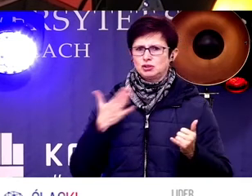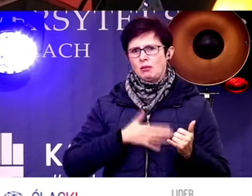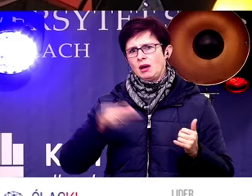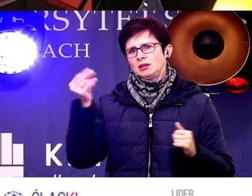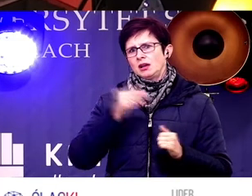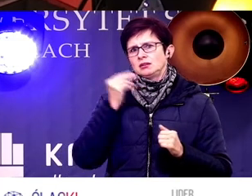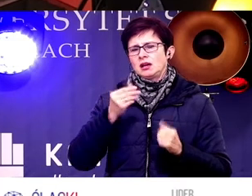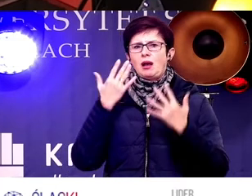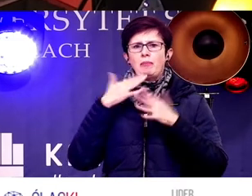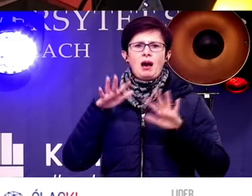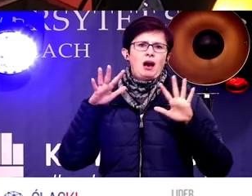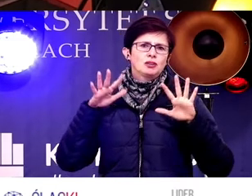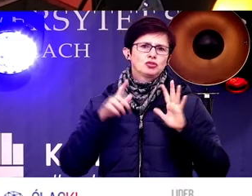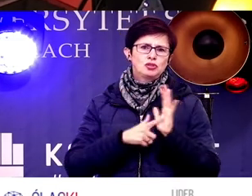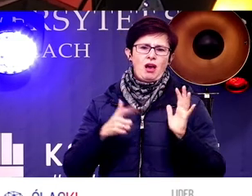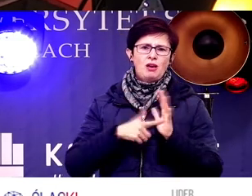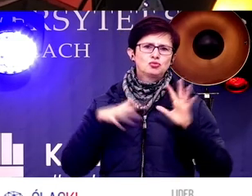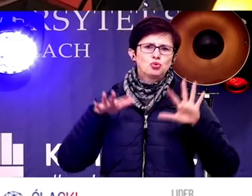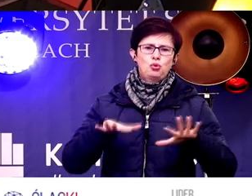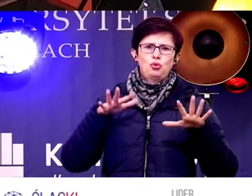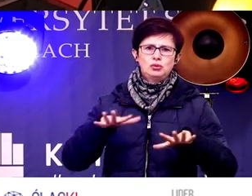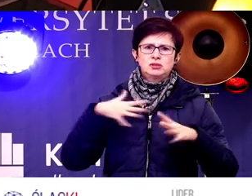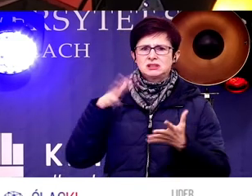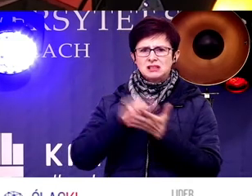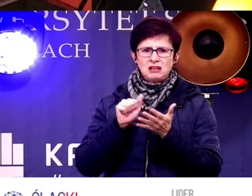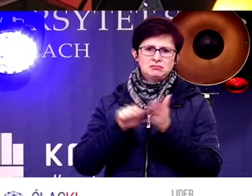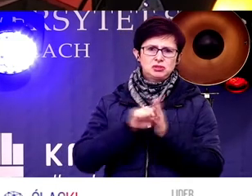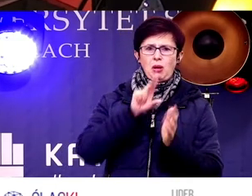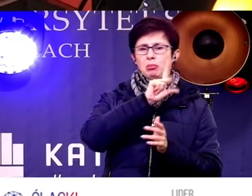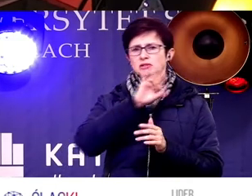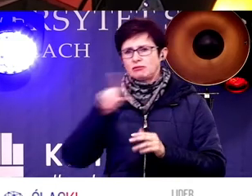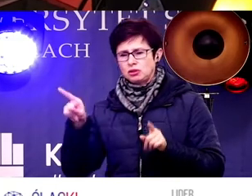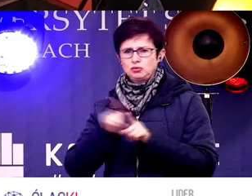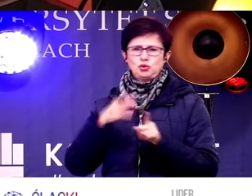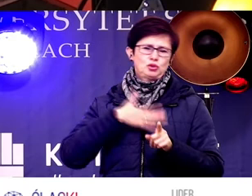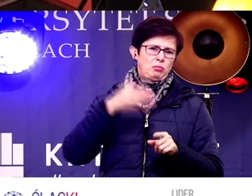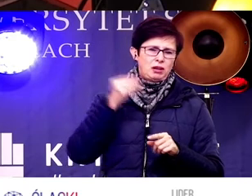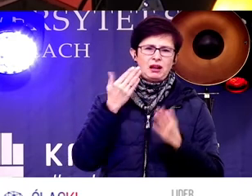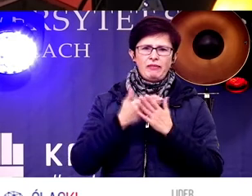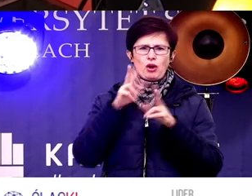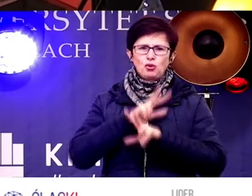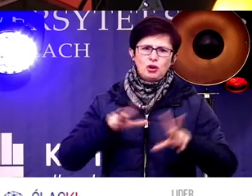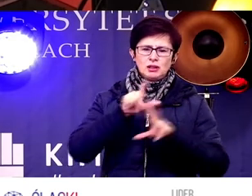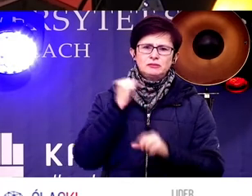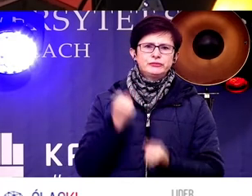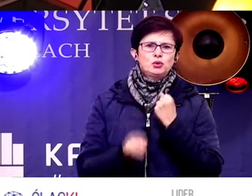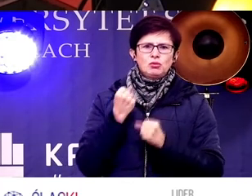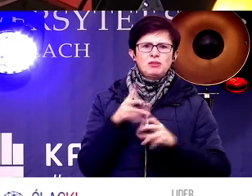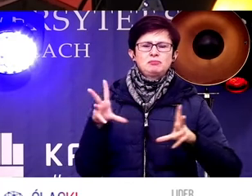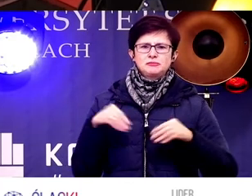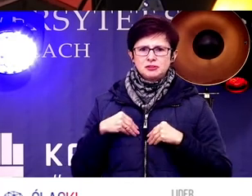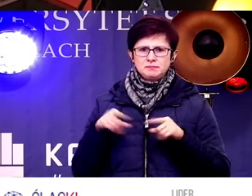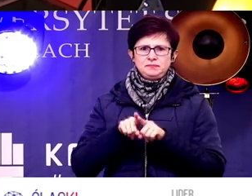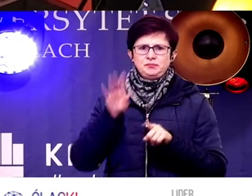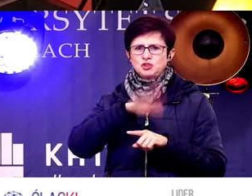niedzielę jesteśmy bardzo często zajęci tak samo jak w ciągu tygodnia. Więc dla rodziny to jest bardzo trudne. Tak samo właśnie dla dzieci, które